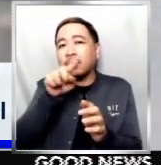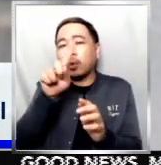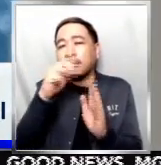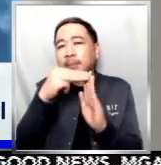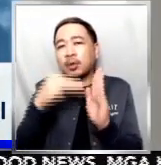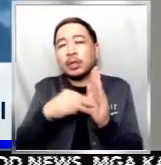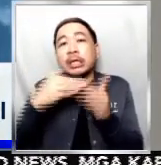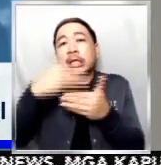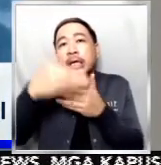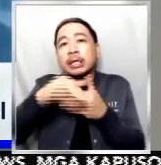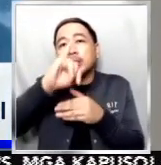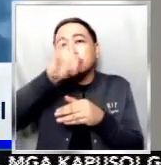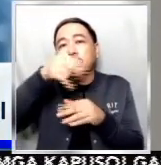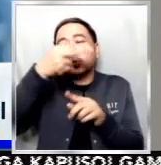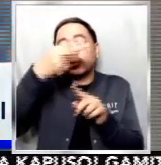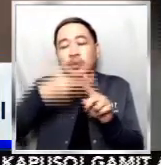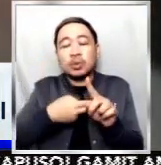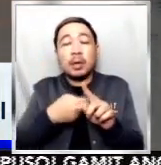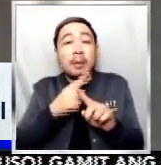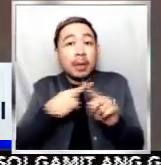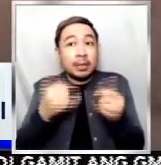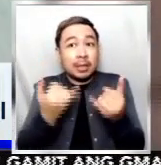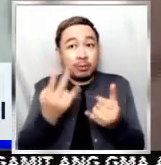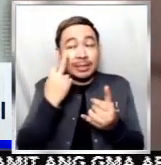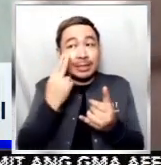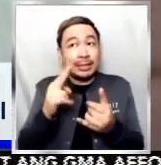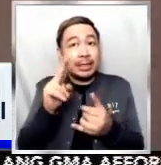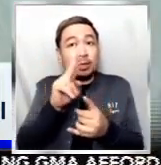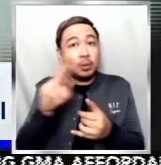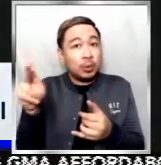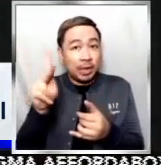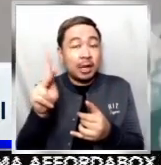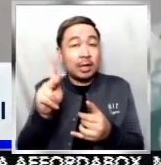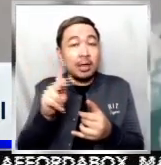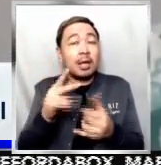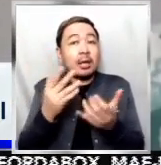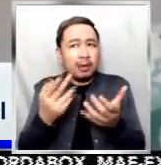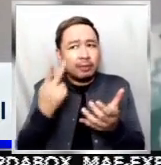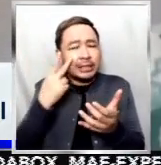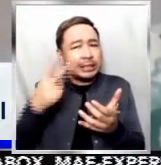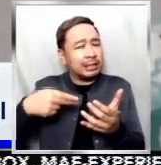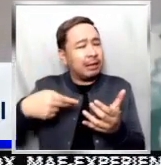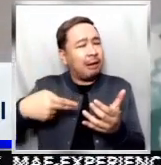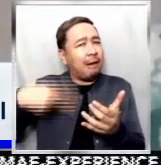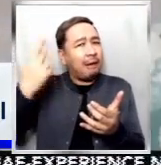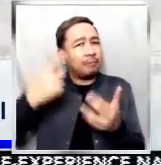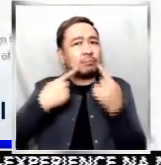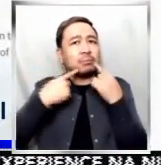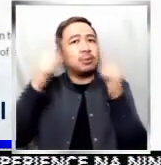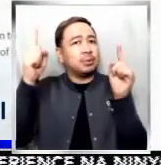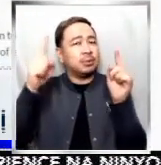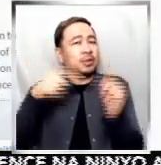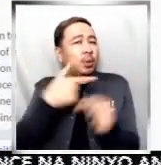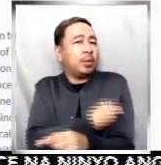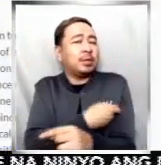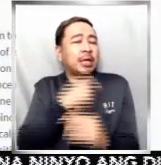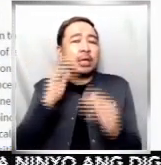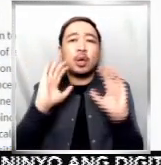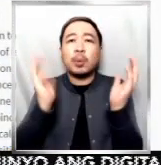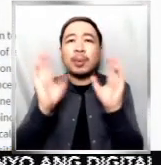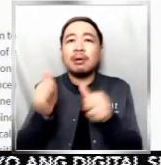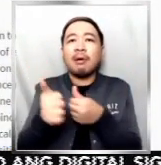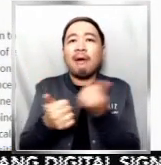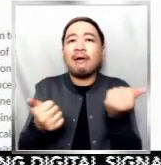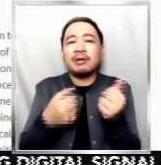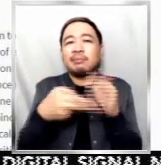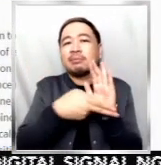real-world trials sa Amerika at United Kingdom, nakitang mas mataas ang effectivity ng Pfizer kumpara sa ibang bakuna. Sa isang pag-aaral na lumabas sa